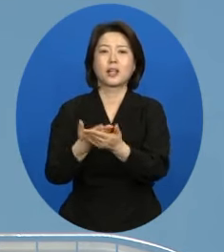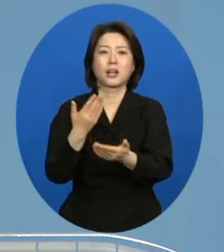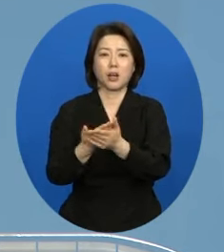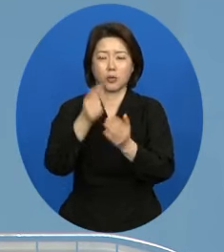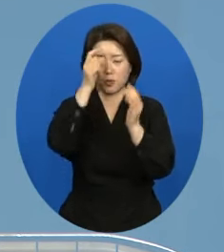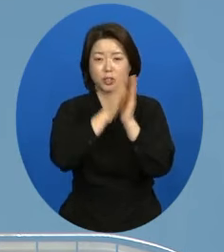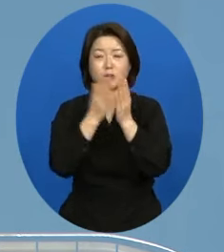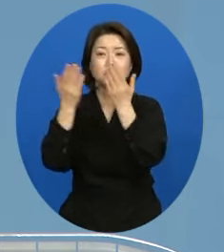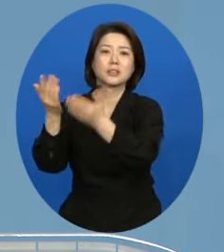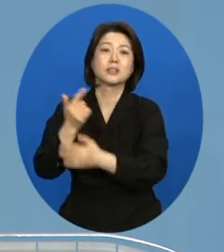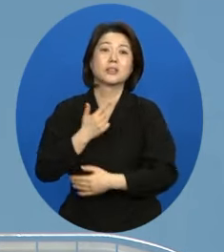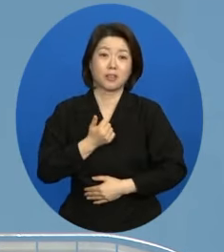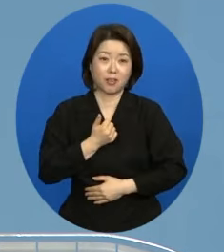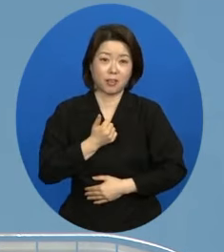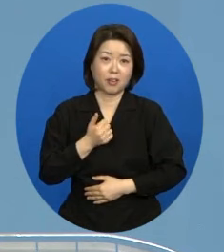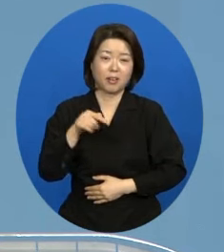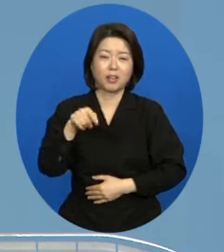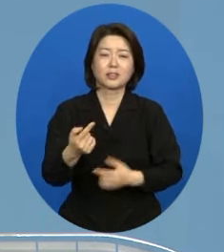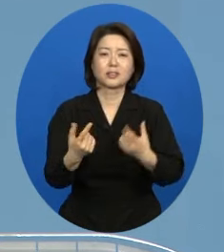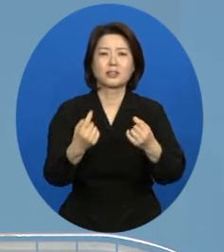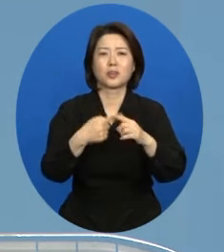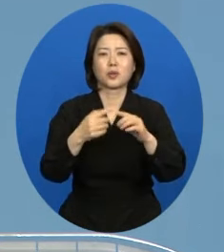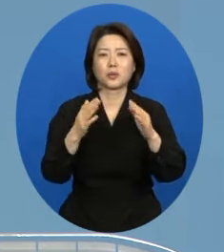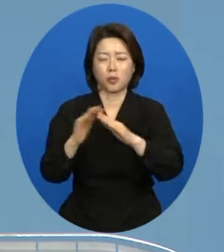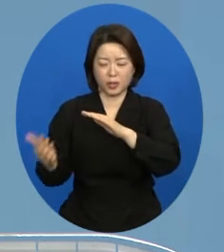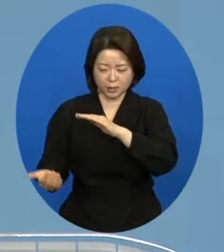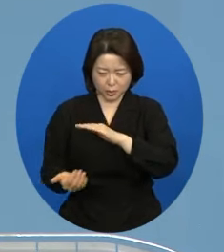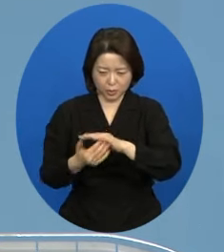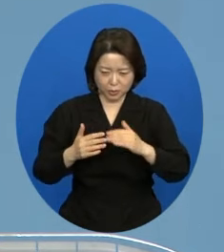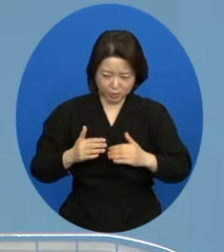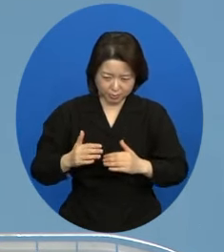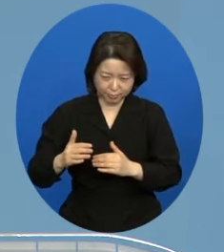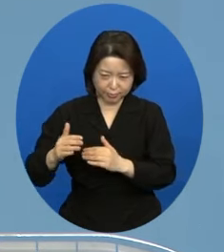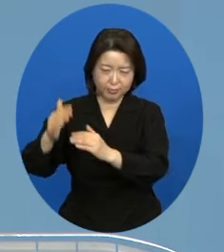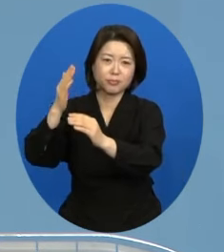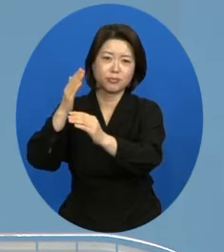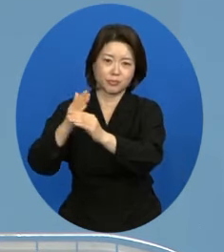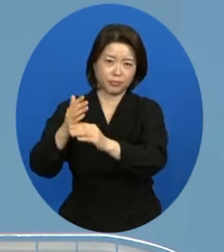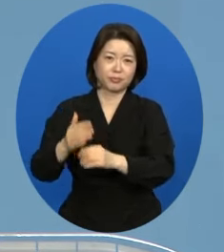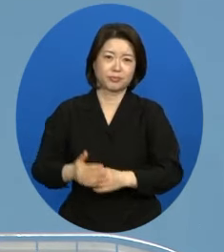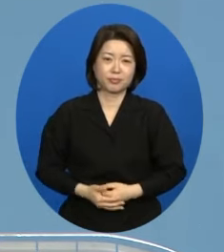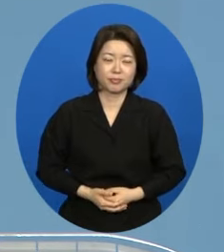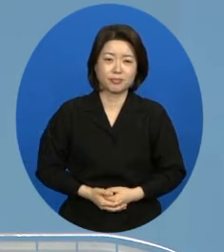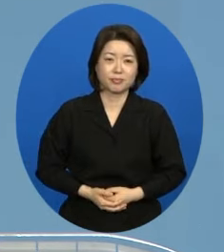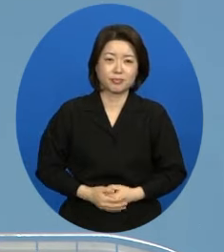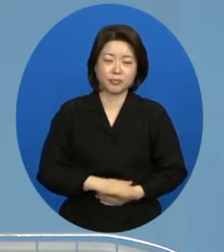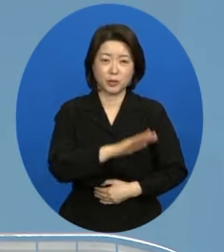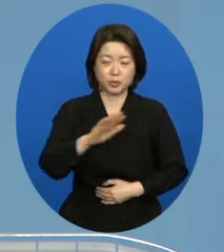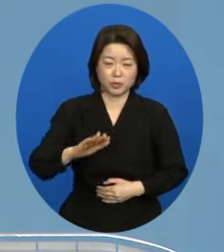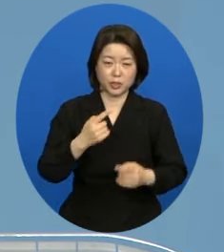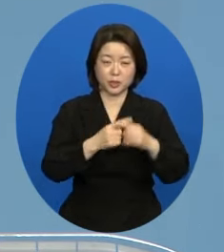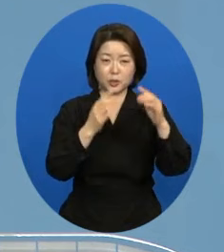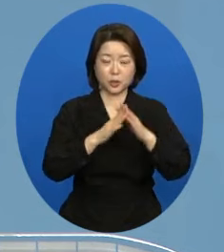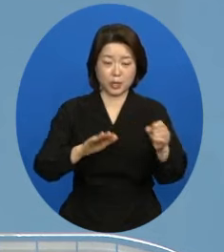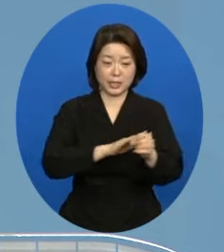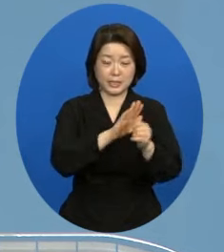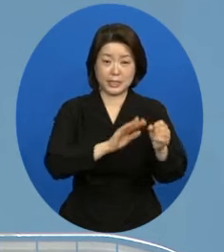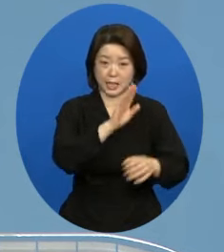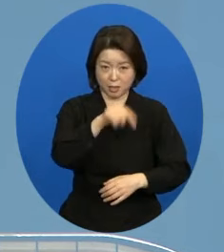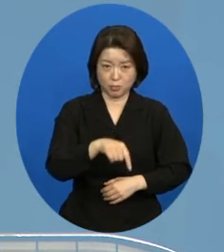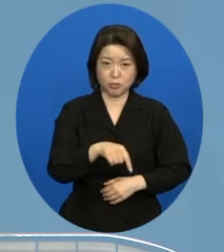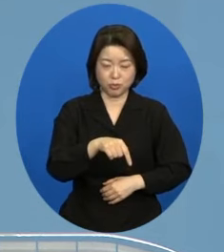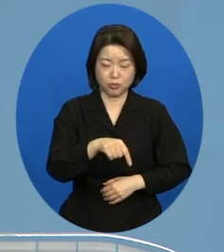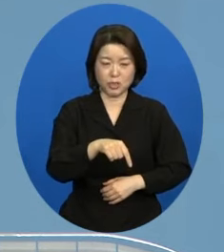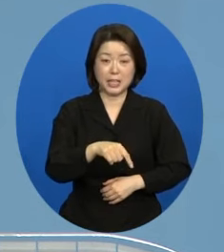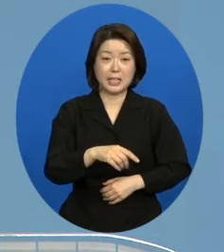기도를 했는데 바로 그런 교회를 하나님이 이루어가고 계세요 아멘 아 저희 교회 사랑부 한 가정 이야기를 제